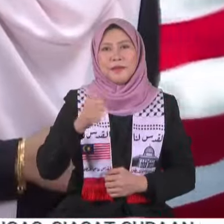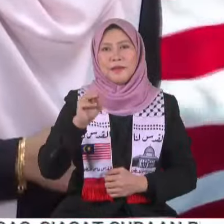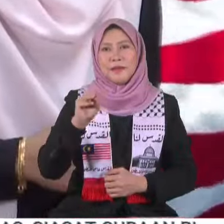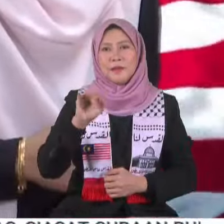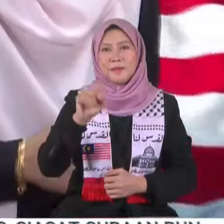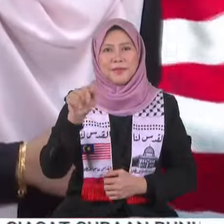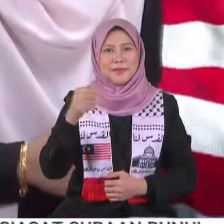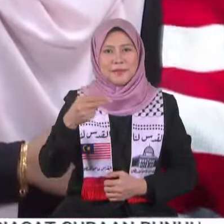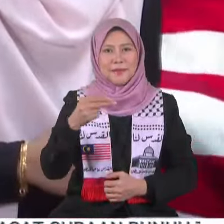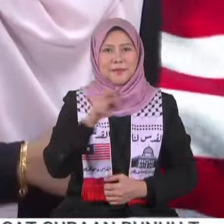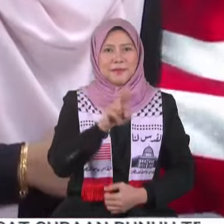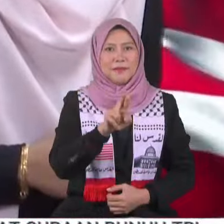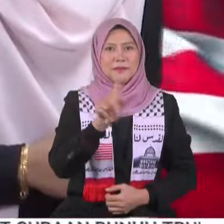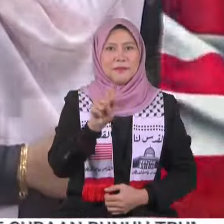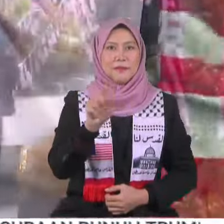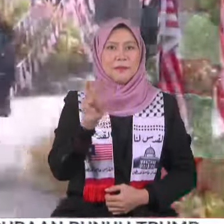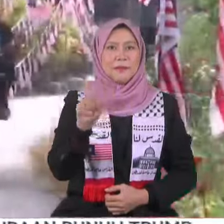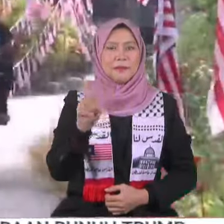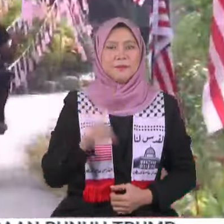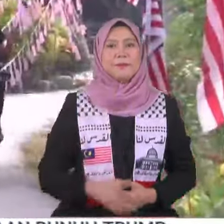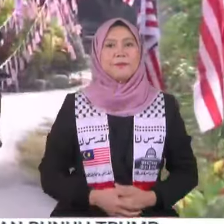Mansor, RTM.